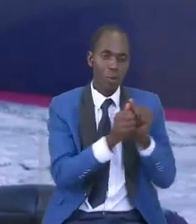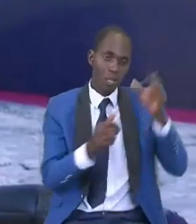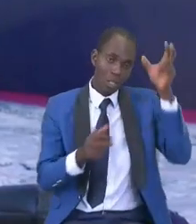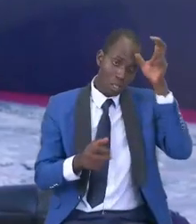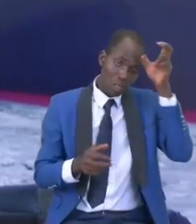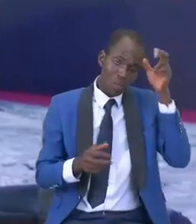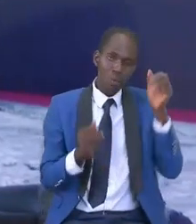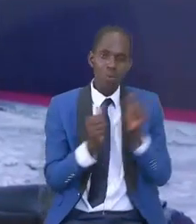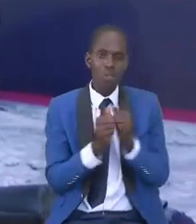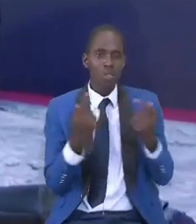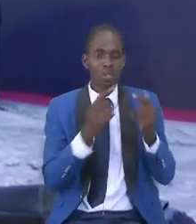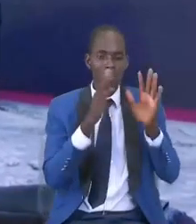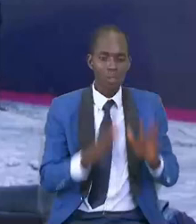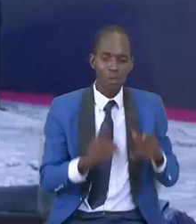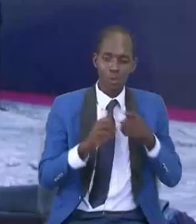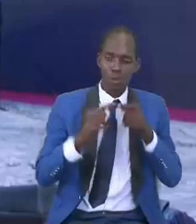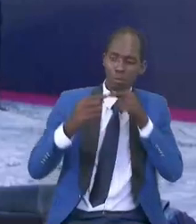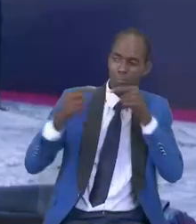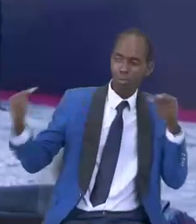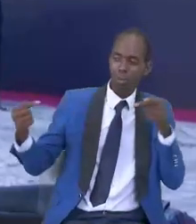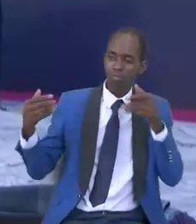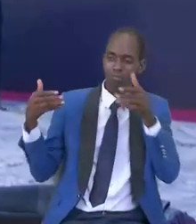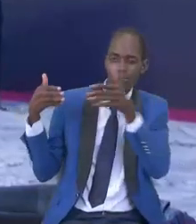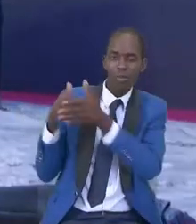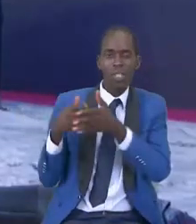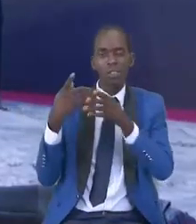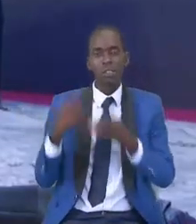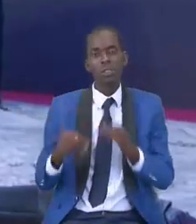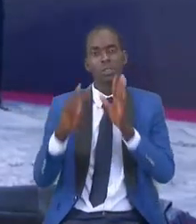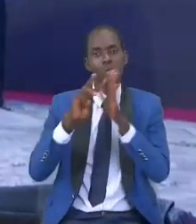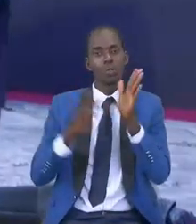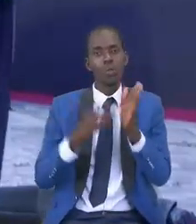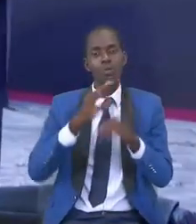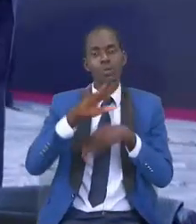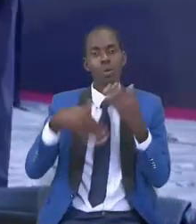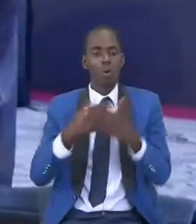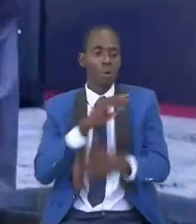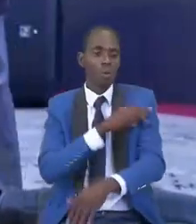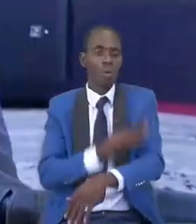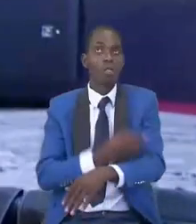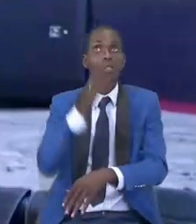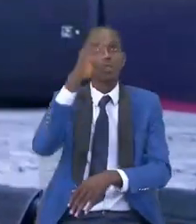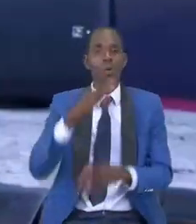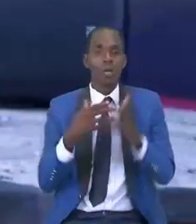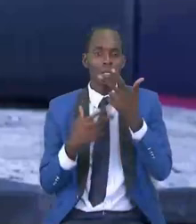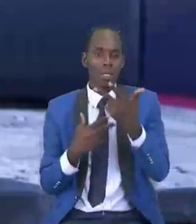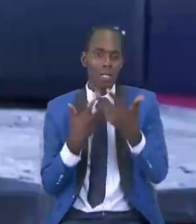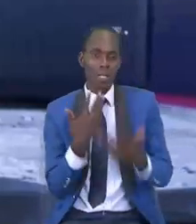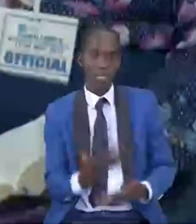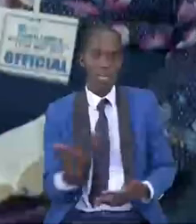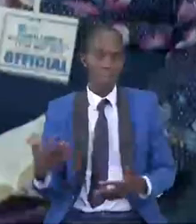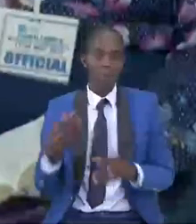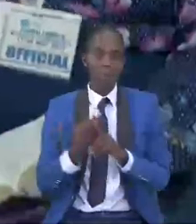Lorsque son serviteur s'allie à Satan pour s'opposer contre la volonté du Dieu Tout-Puissant. Il y a trois éléments à